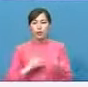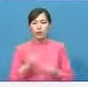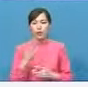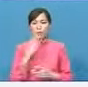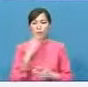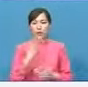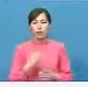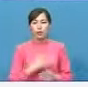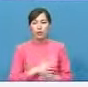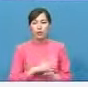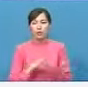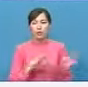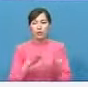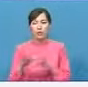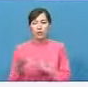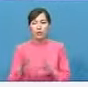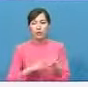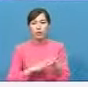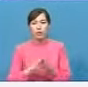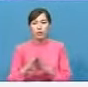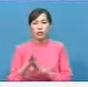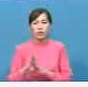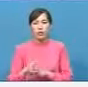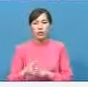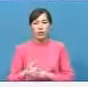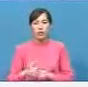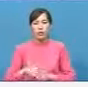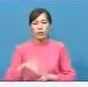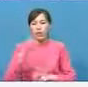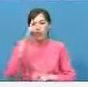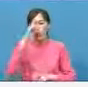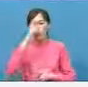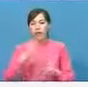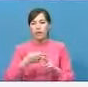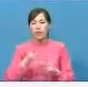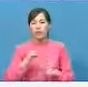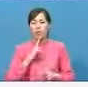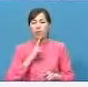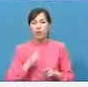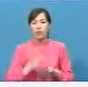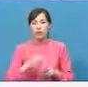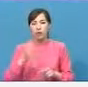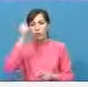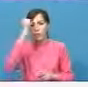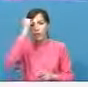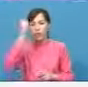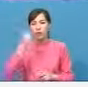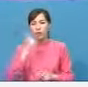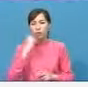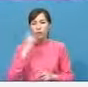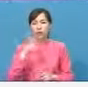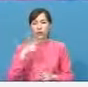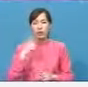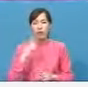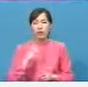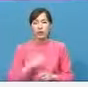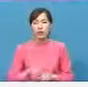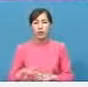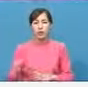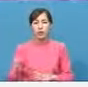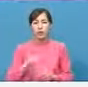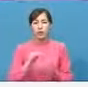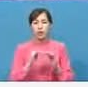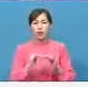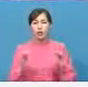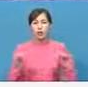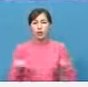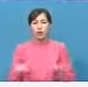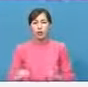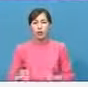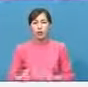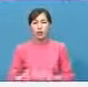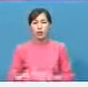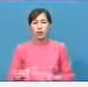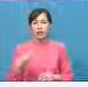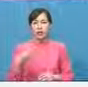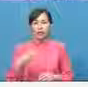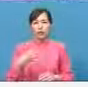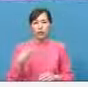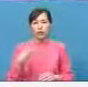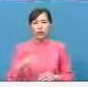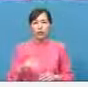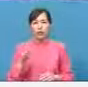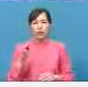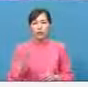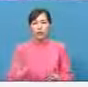Бұл іс-шараны өткізіп отырған аға апаларымызға алғысымды білдіремін. Аудандағы балалардың нөпірі 24 мыңнан асап,